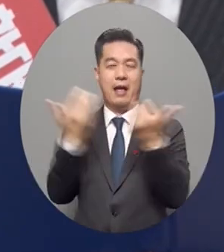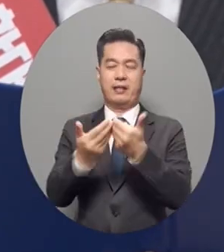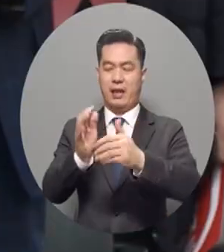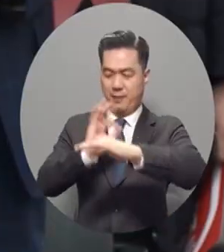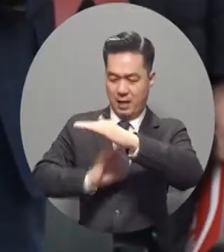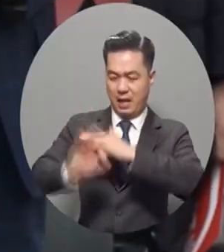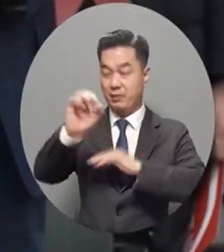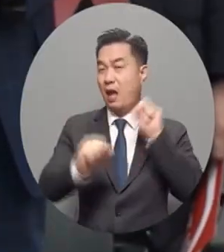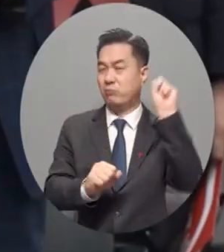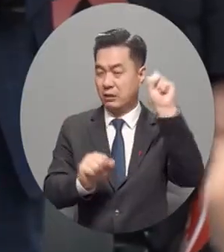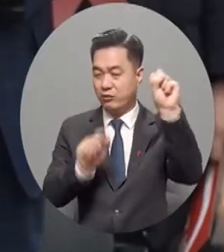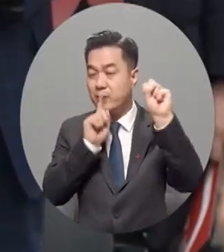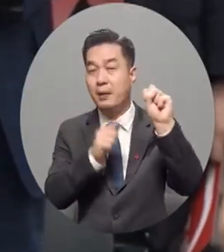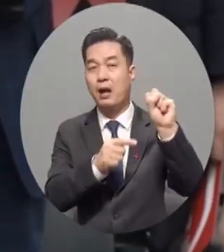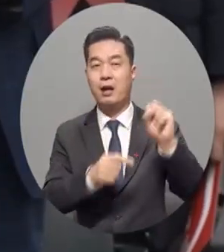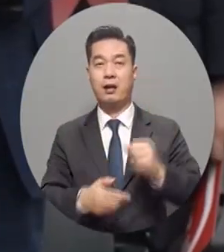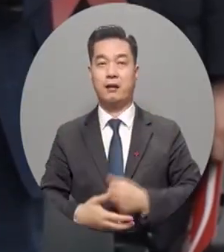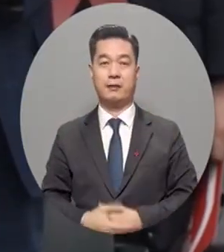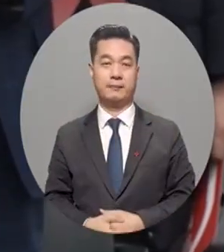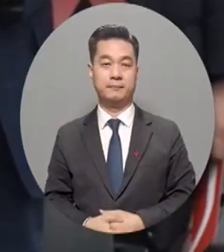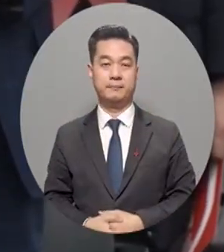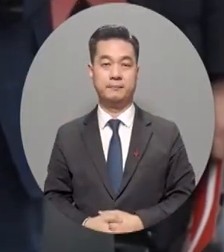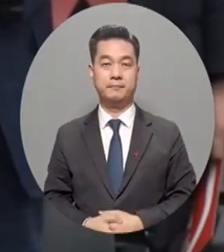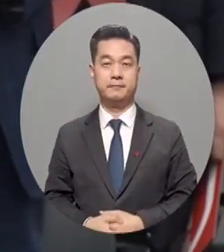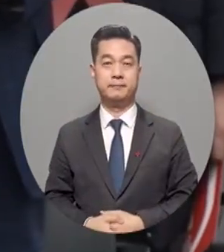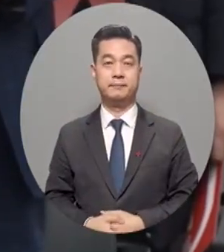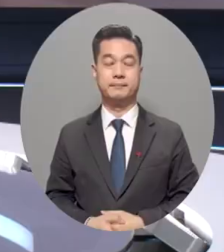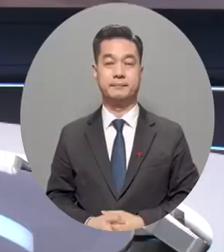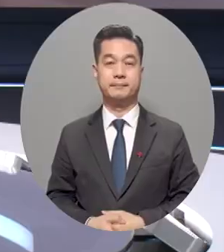밝혔습니다. MBC 뉴스 박솔림입니다.